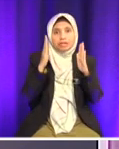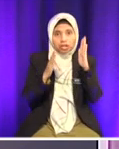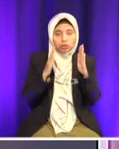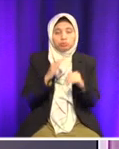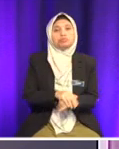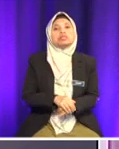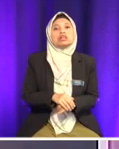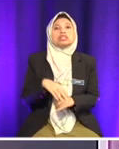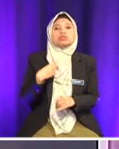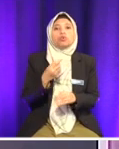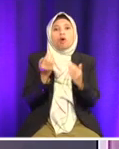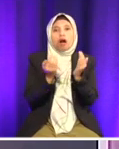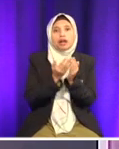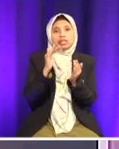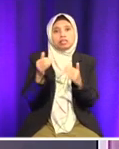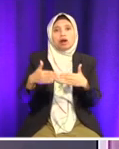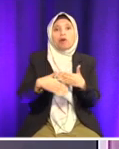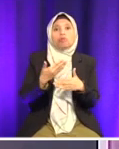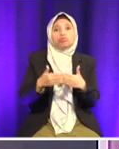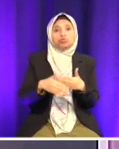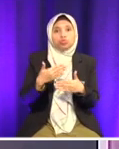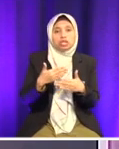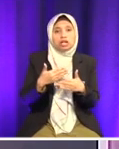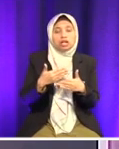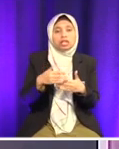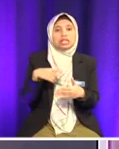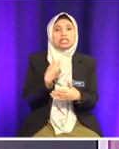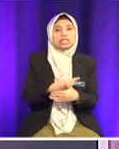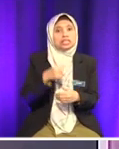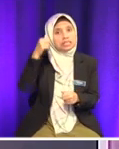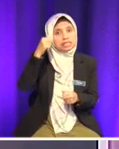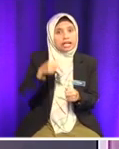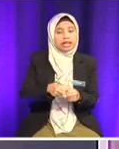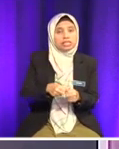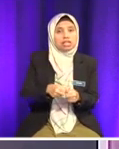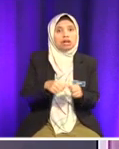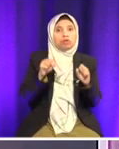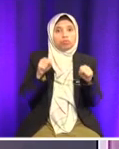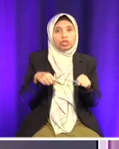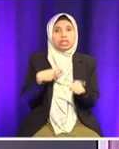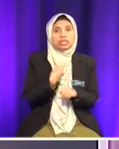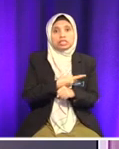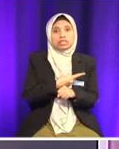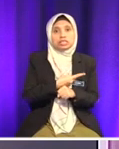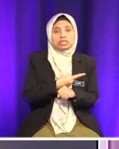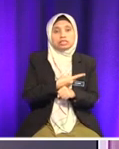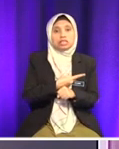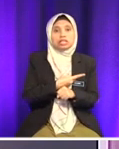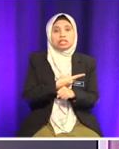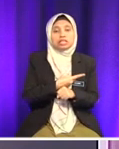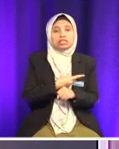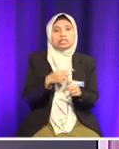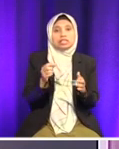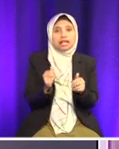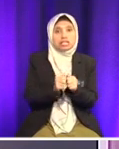doa yang paling mudah paling atas yang mudah kita hafal yang lain boleh kita doakan dengan bahasa Melayu dengan